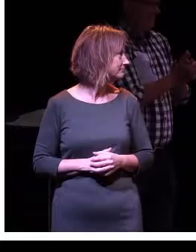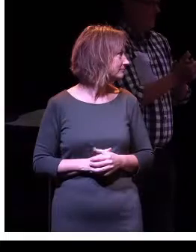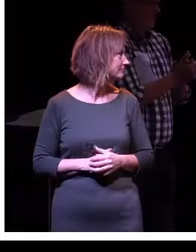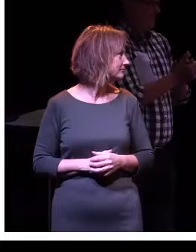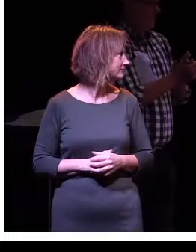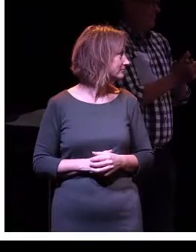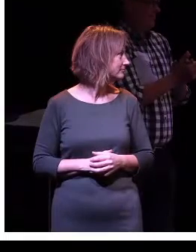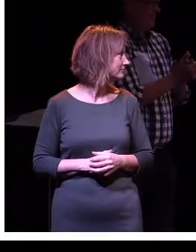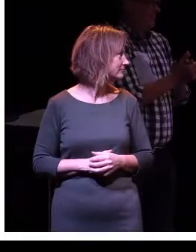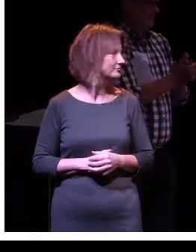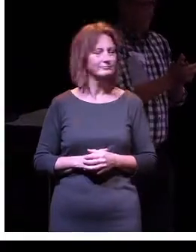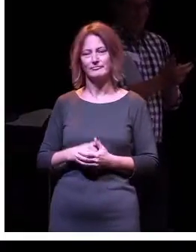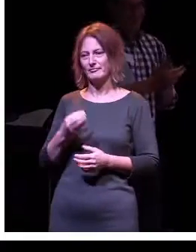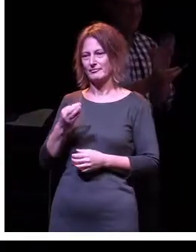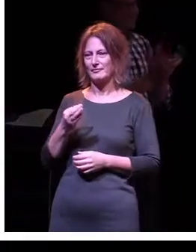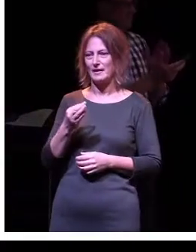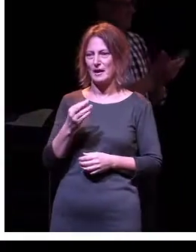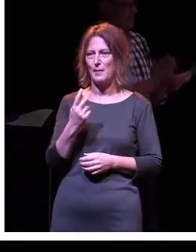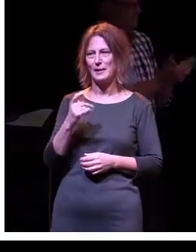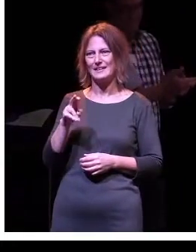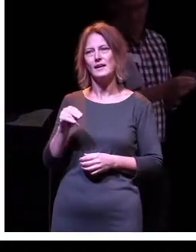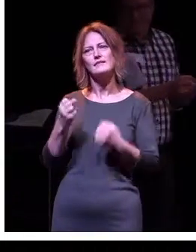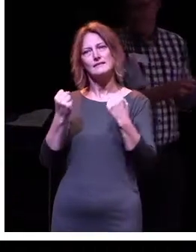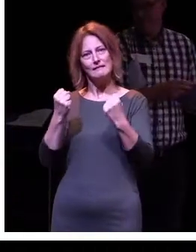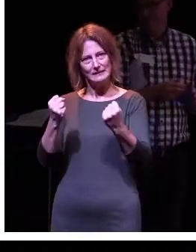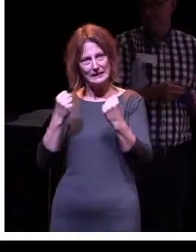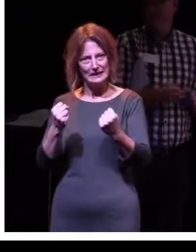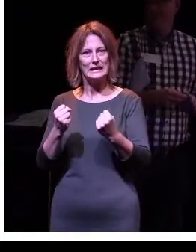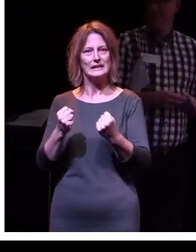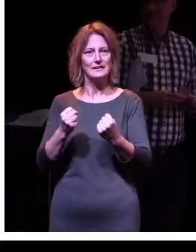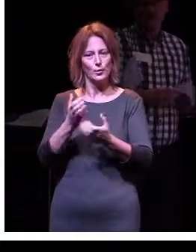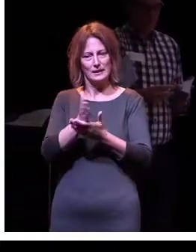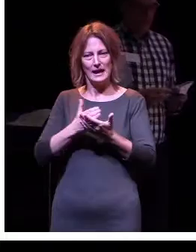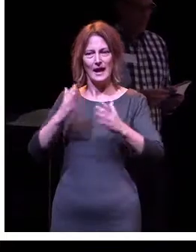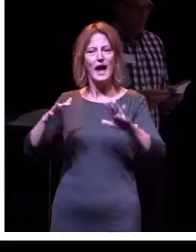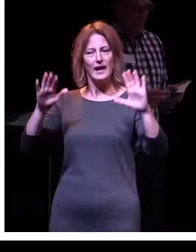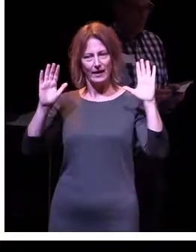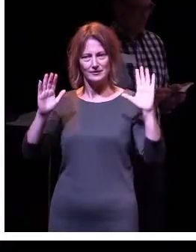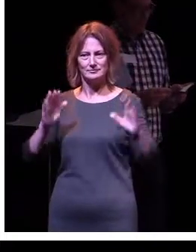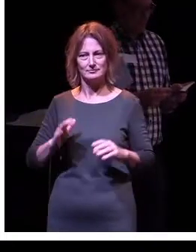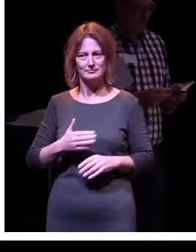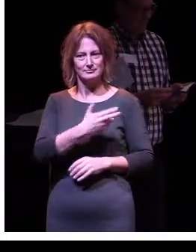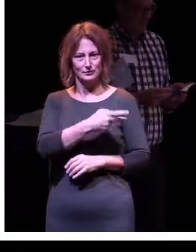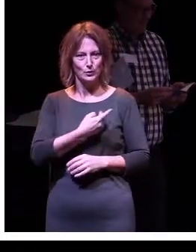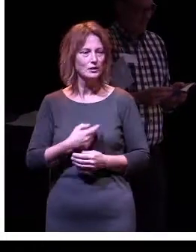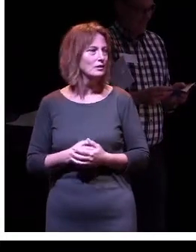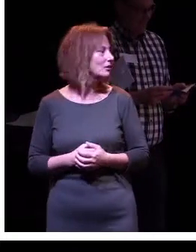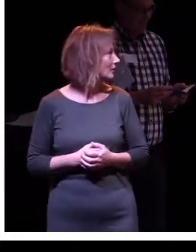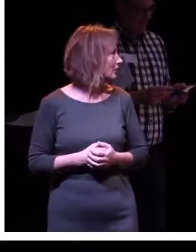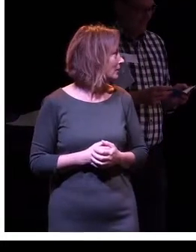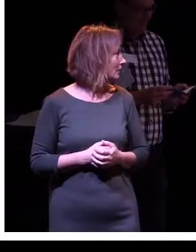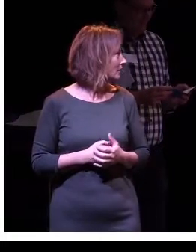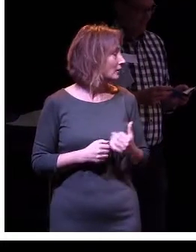Det är viktigt att dela på äran. Det är viktigt att dela på äran. Och man fick också rösta på sig själv, sa Mattias